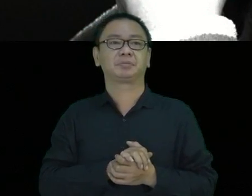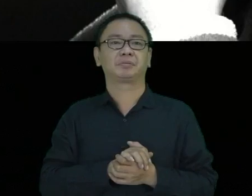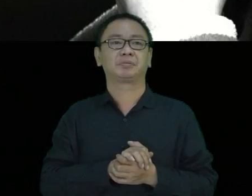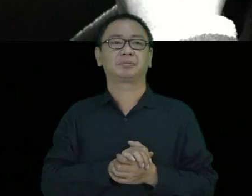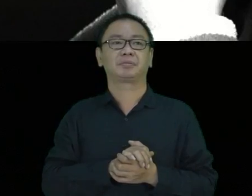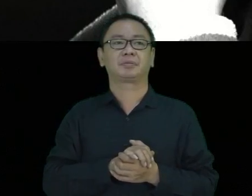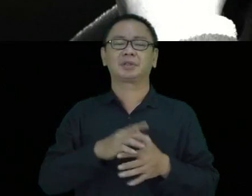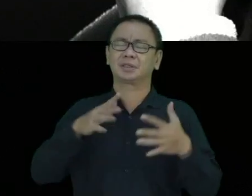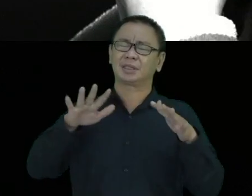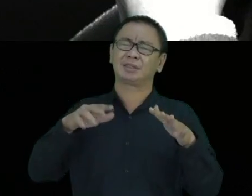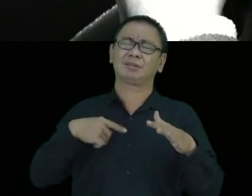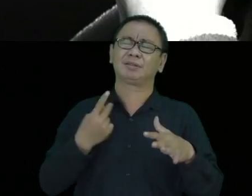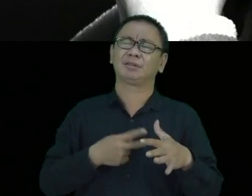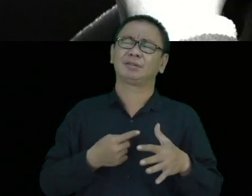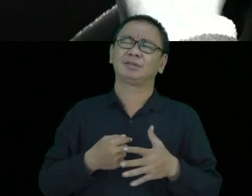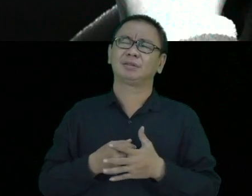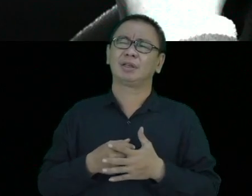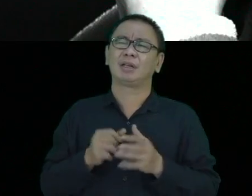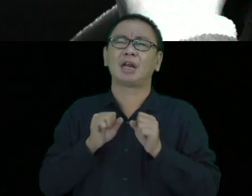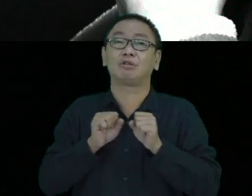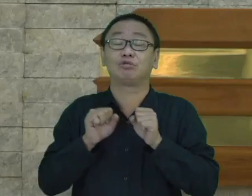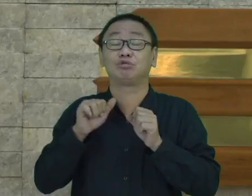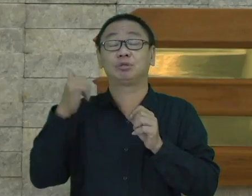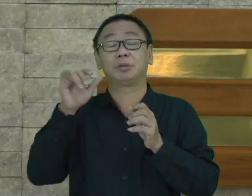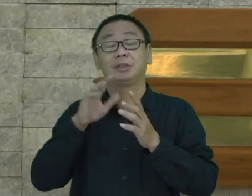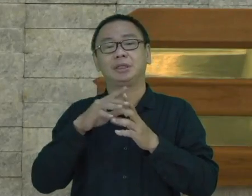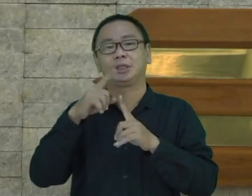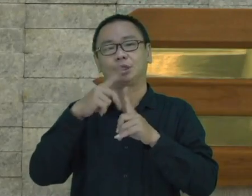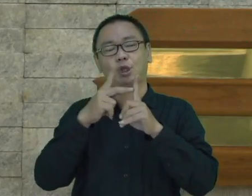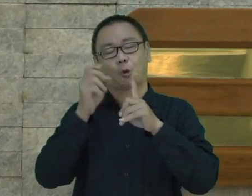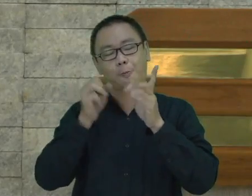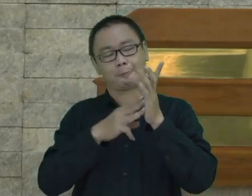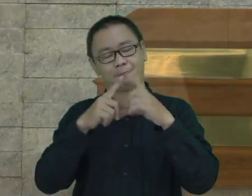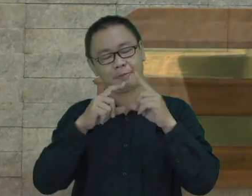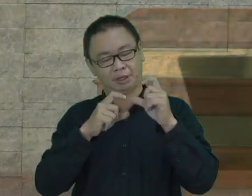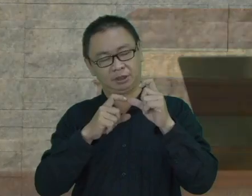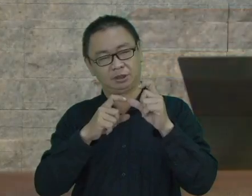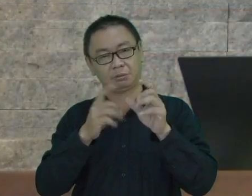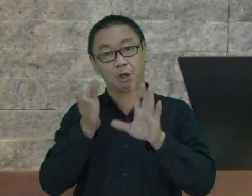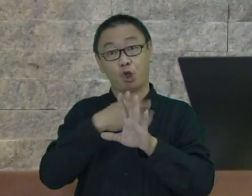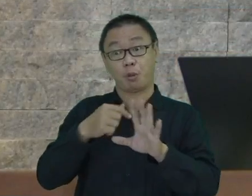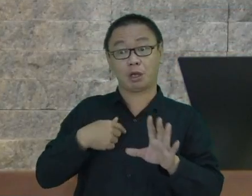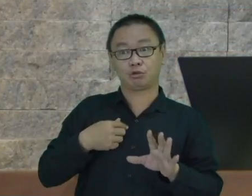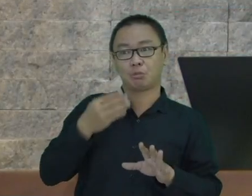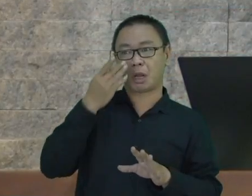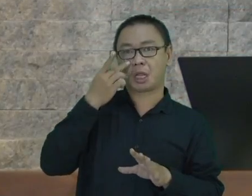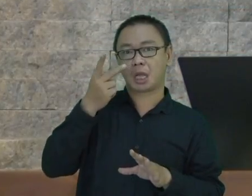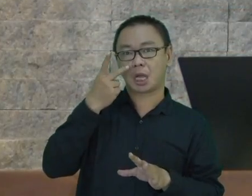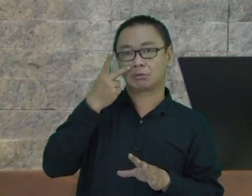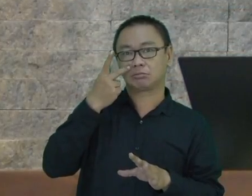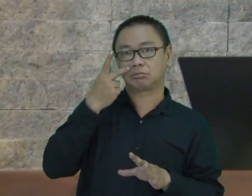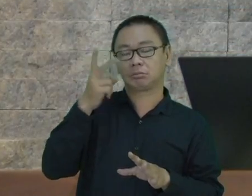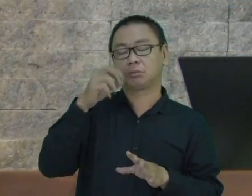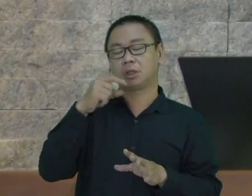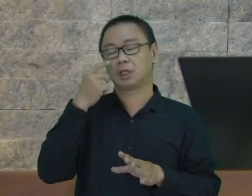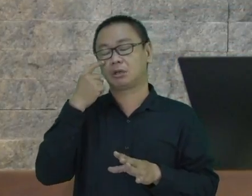sering kita ragu seperti Thomas. Sebelum aku melihat dengan mataku sendiri, itu kata